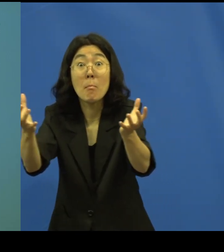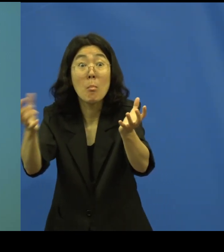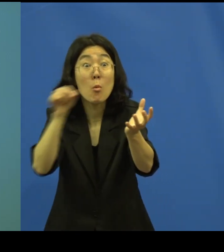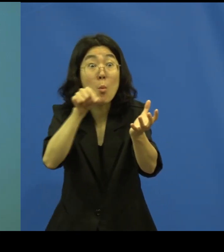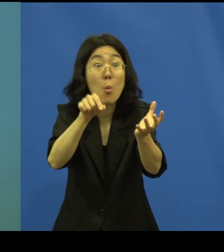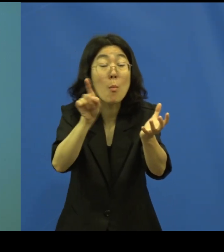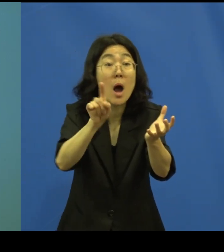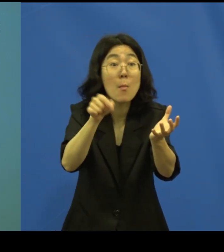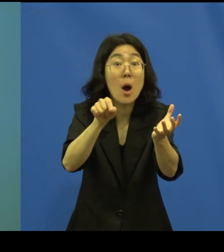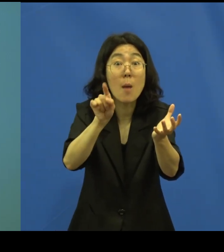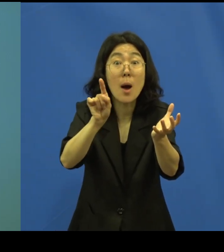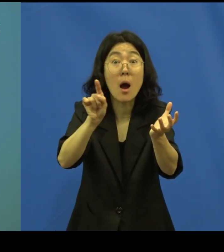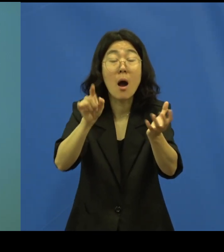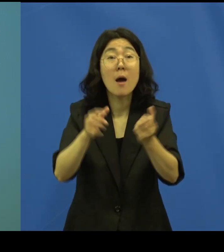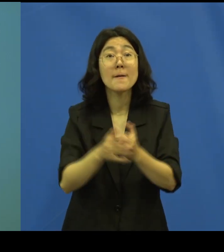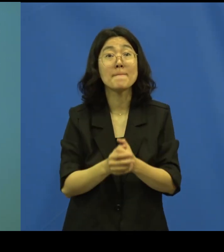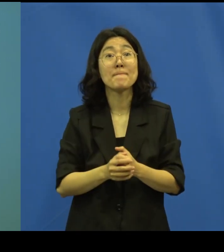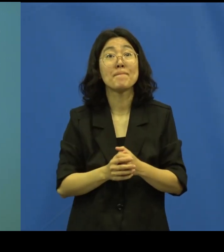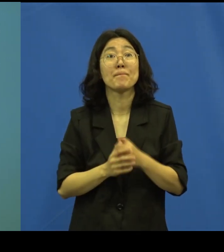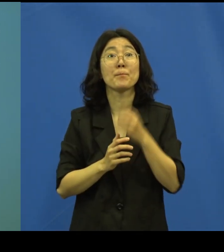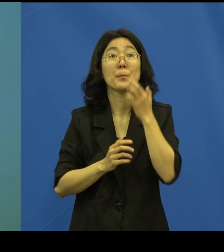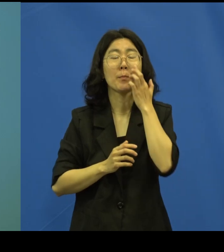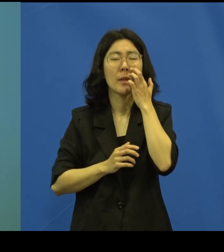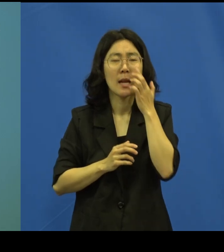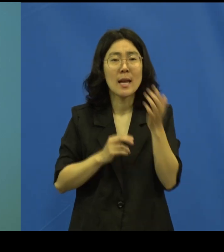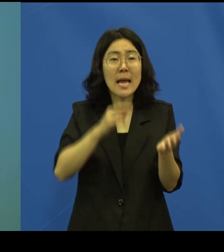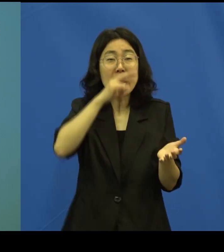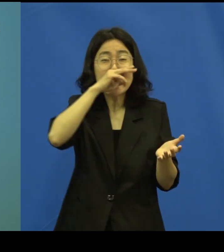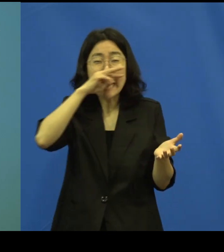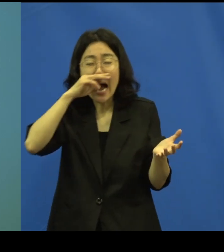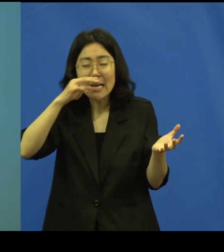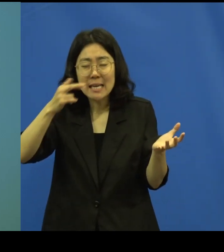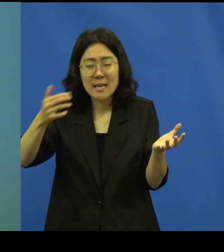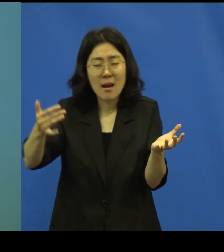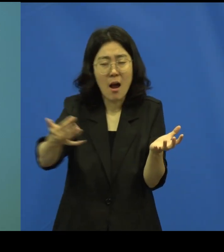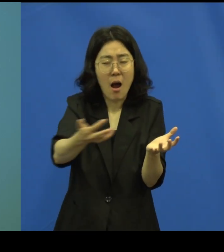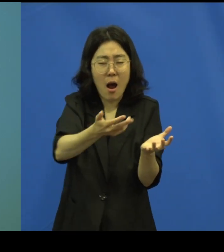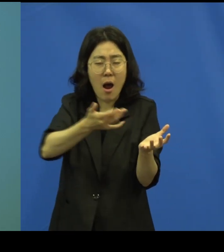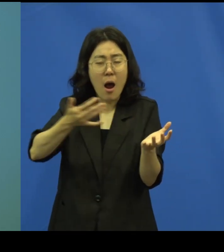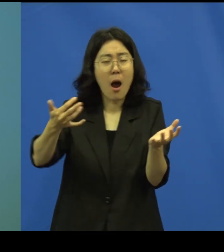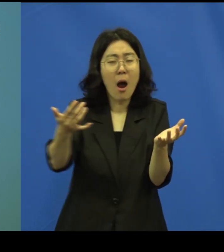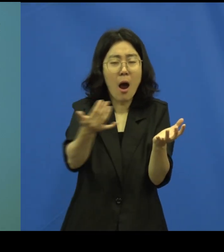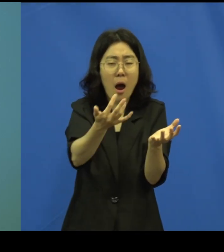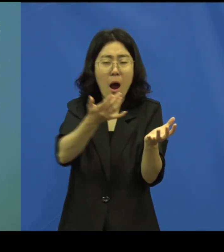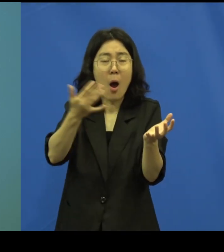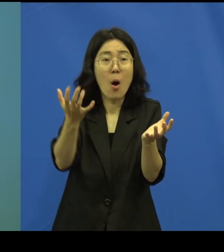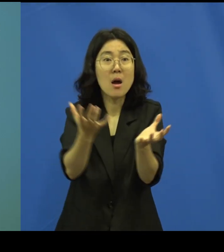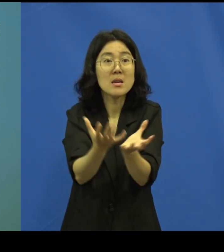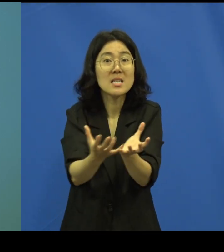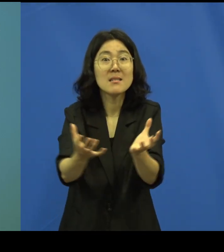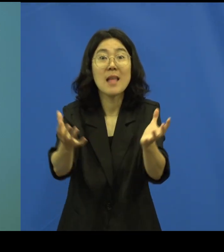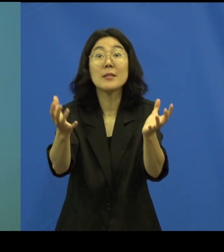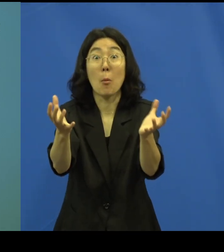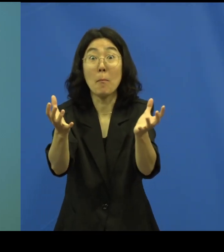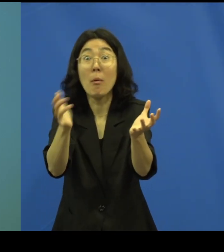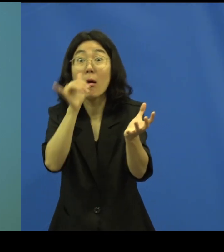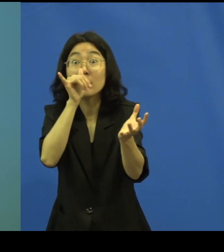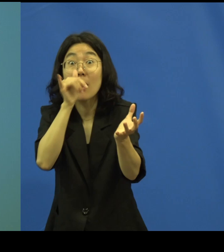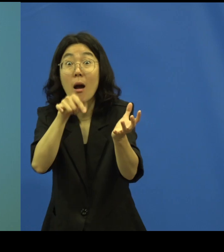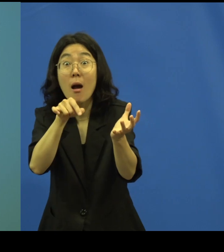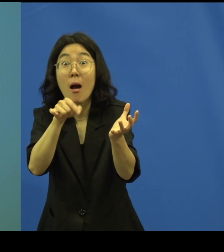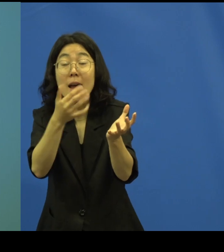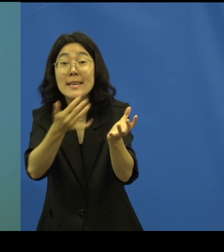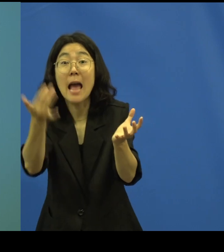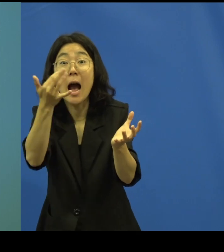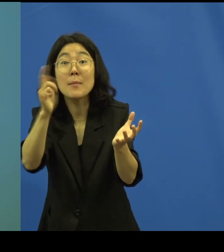메타포를 사용합니다. 그러니까 향이 가득 담겨있는 금대접이에요. 이게 뭐냐? 근데 그